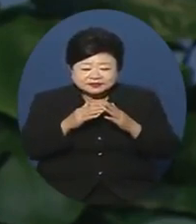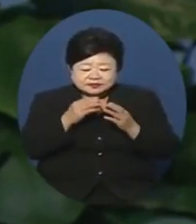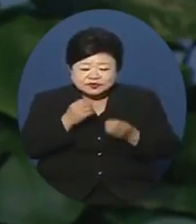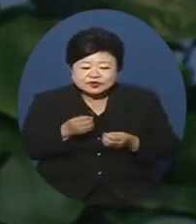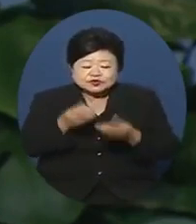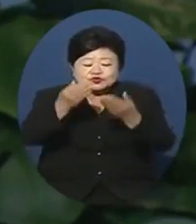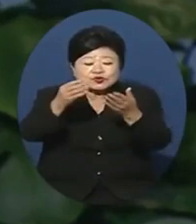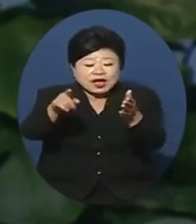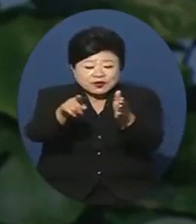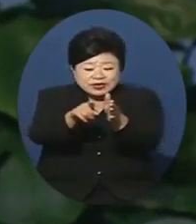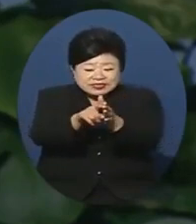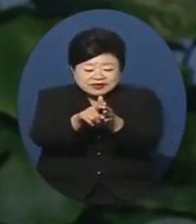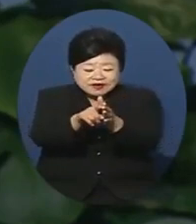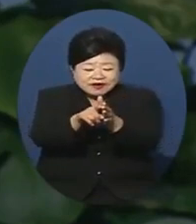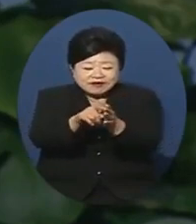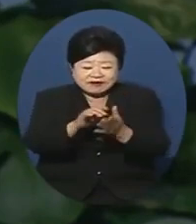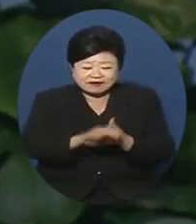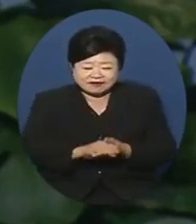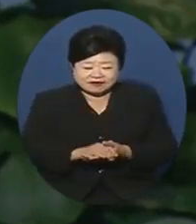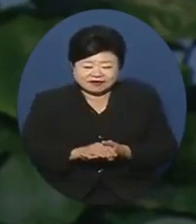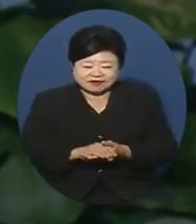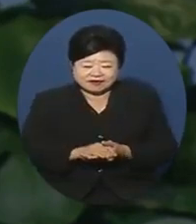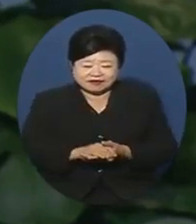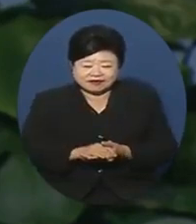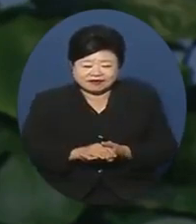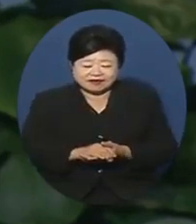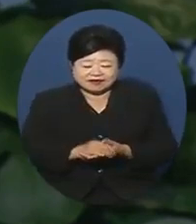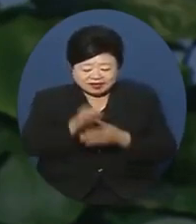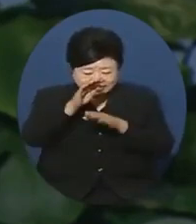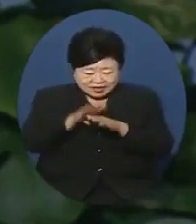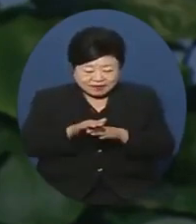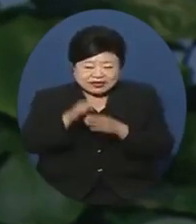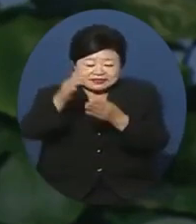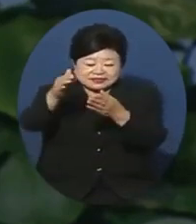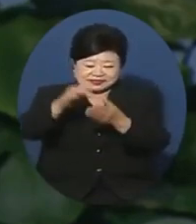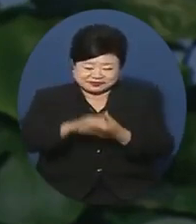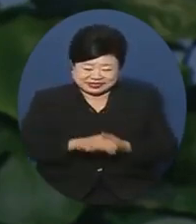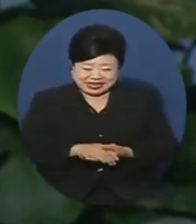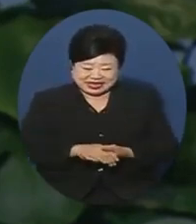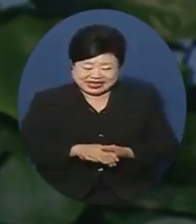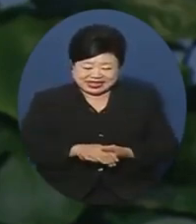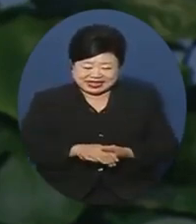축하하기 위해서 제가 그날 집회를 했습니다.